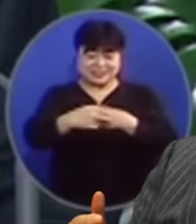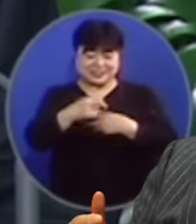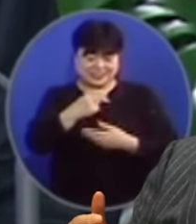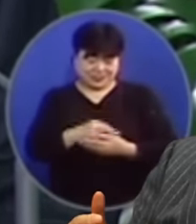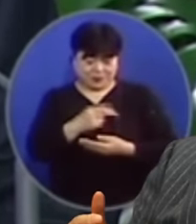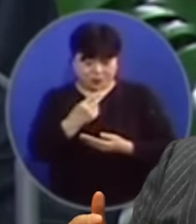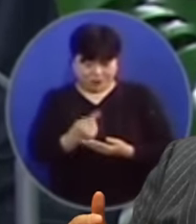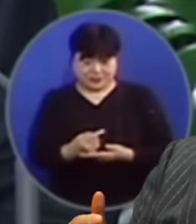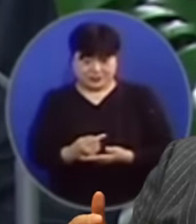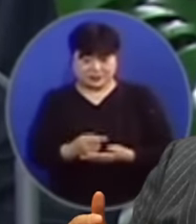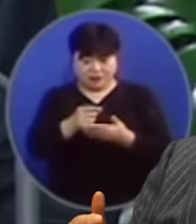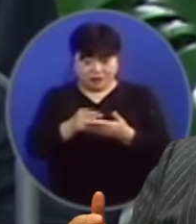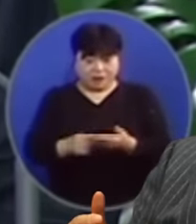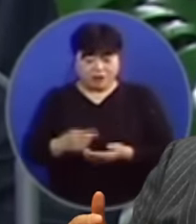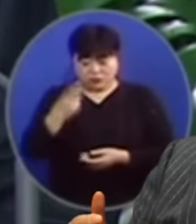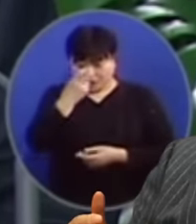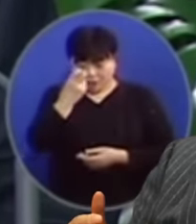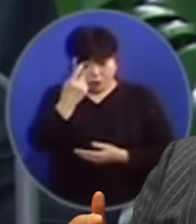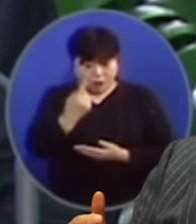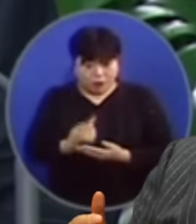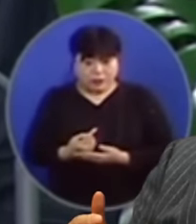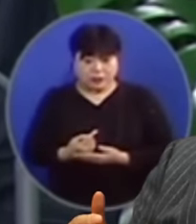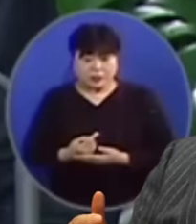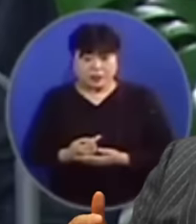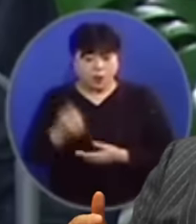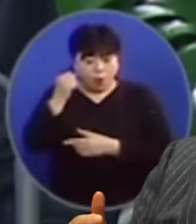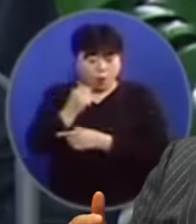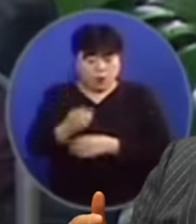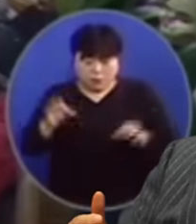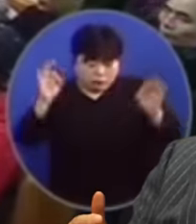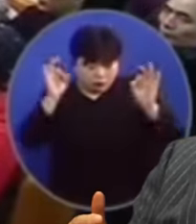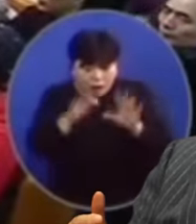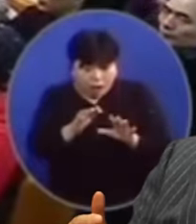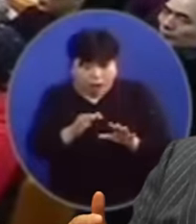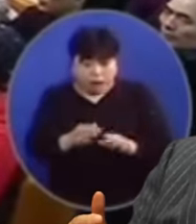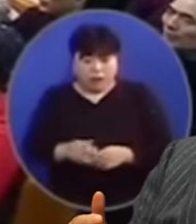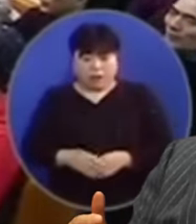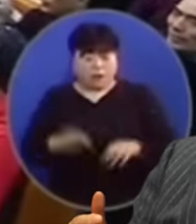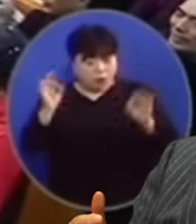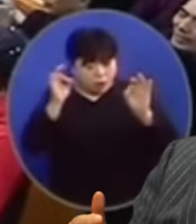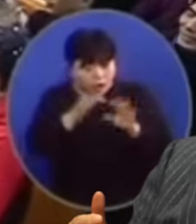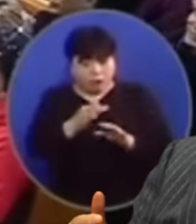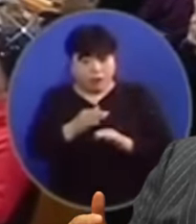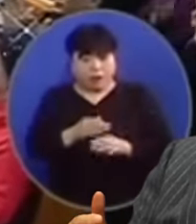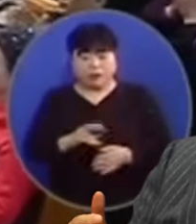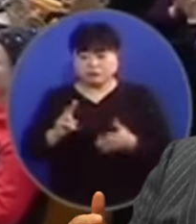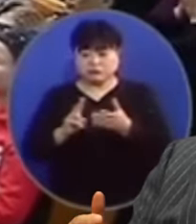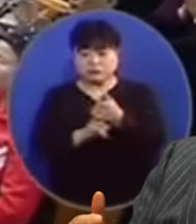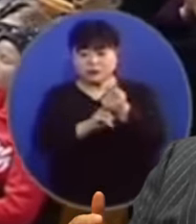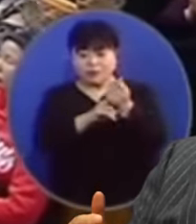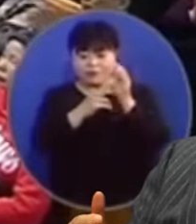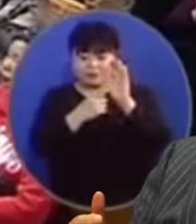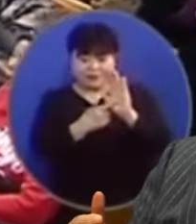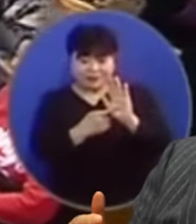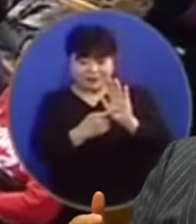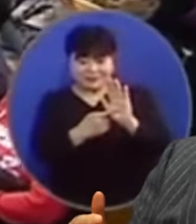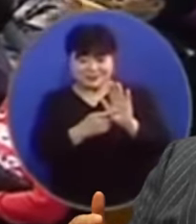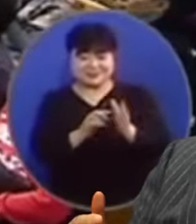다시 재검을 하고서 수술하려고 하니까 종양이 온데간데 없이 사라져버리고 말은 것입니다.